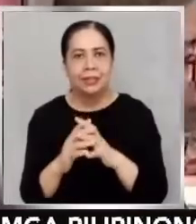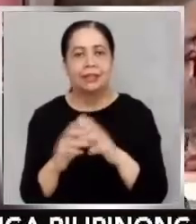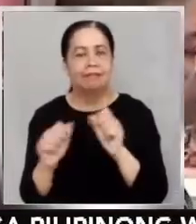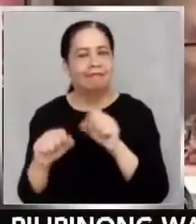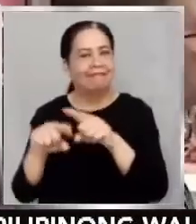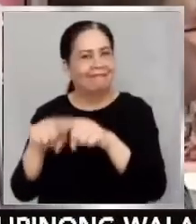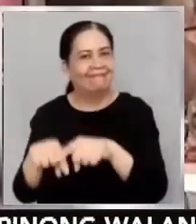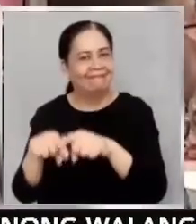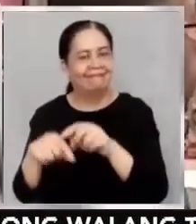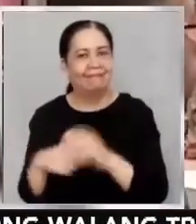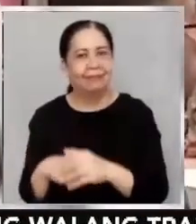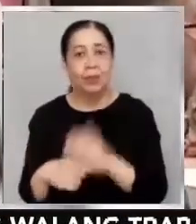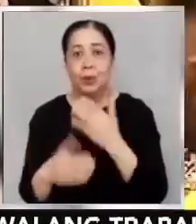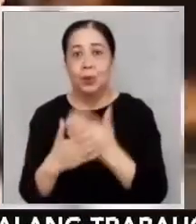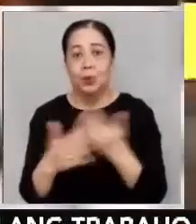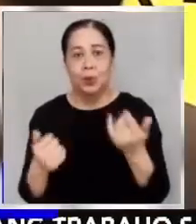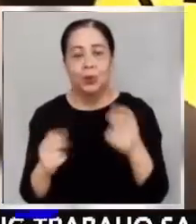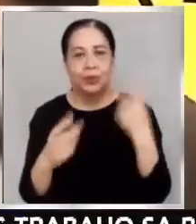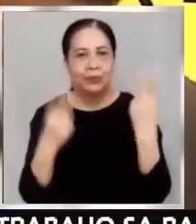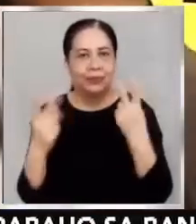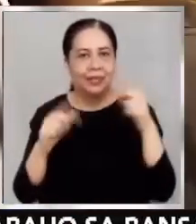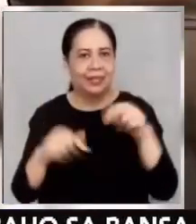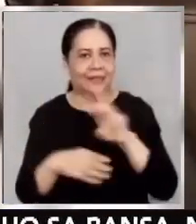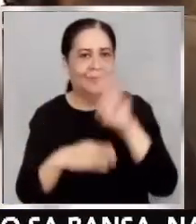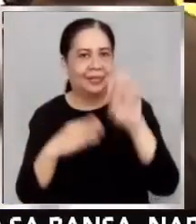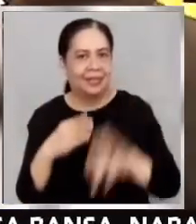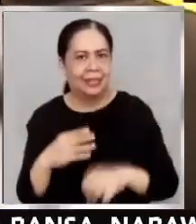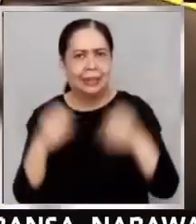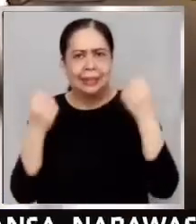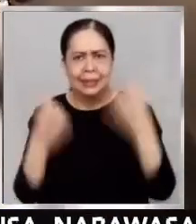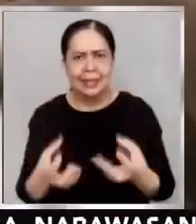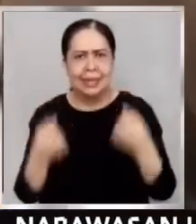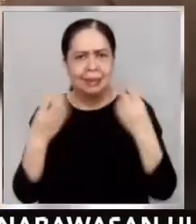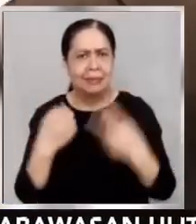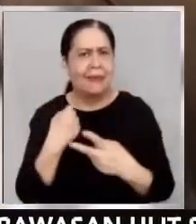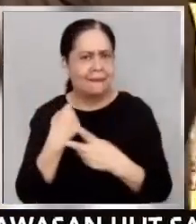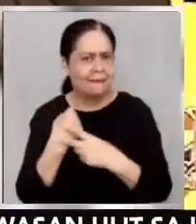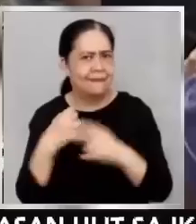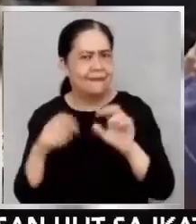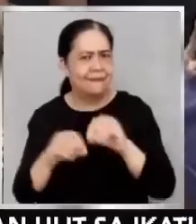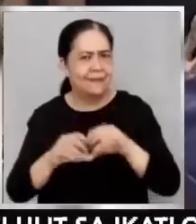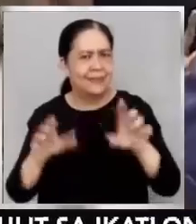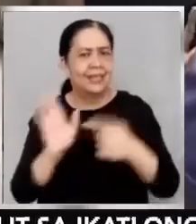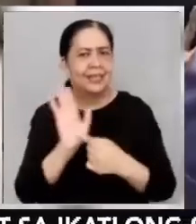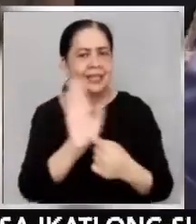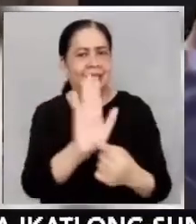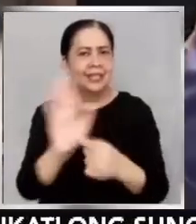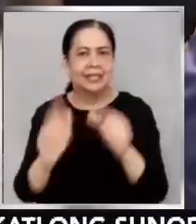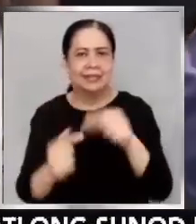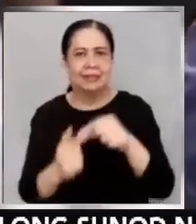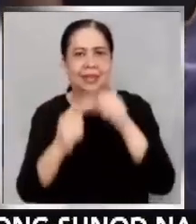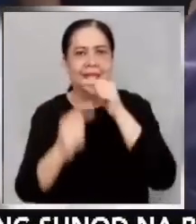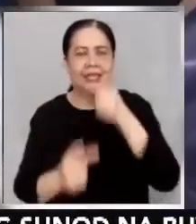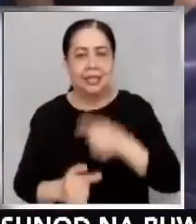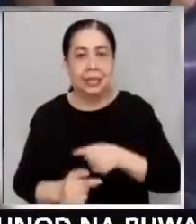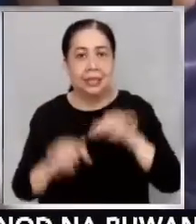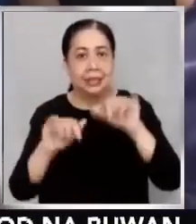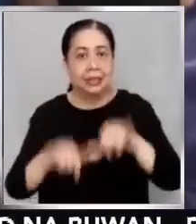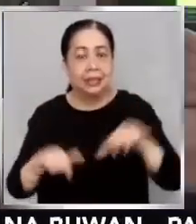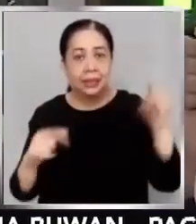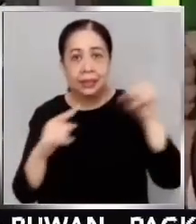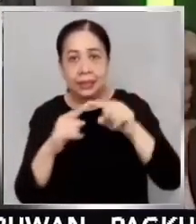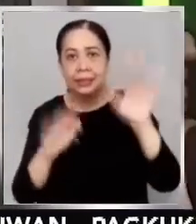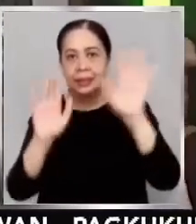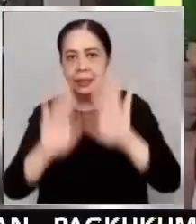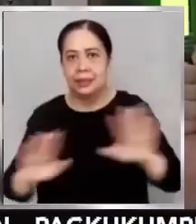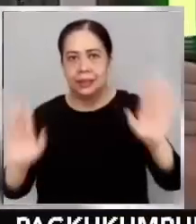Magandang pasyalan ang Toy-Con 20 this weekend sa rami pa ng mga nakahandang sorpresa at special guests. Tatagal ang Toy-Con hanggang Linggo, July 9